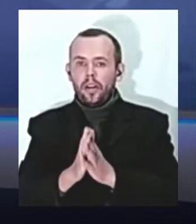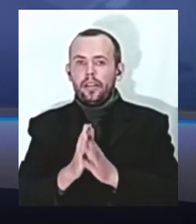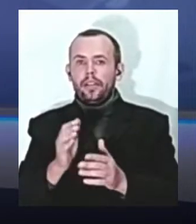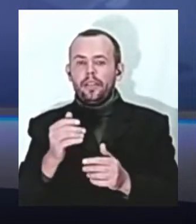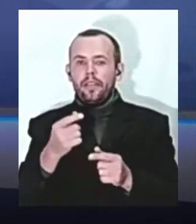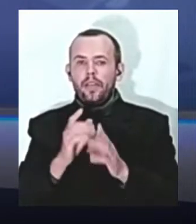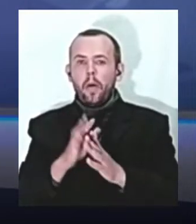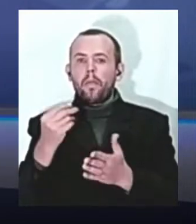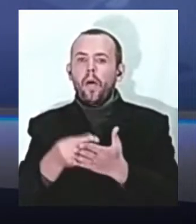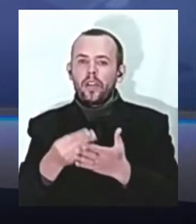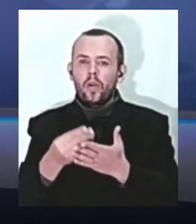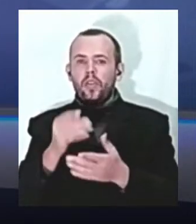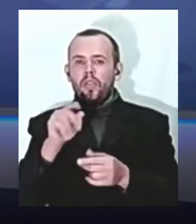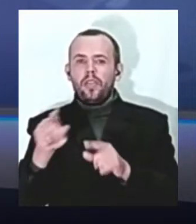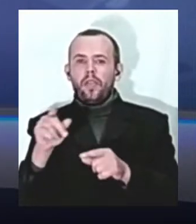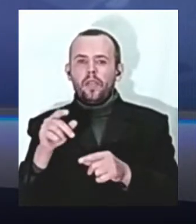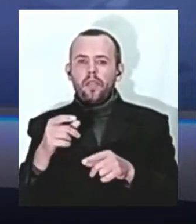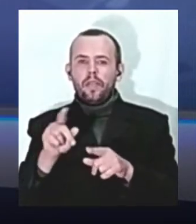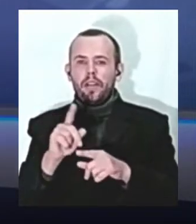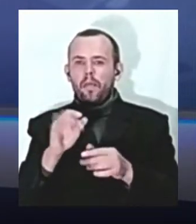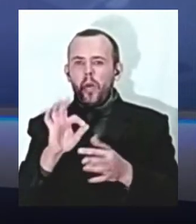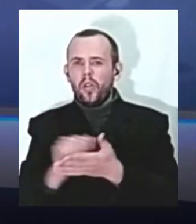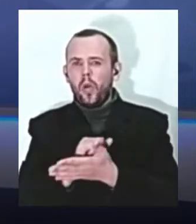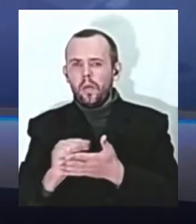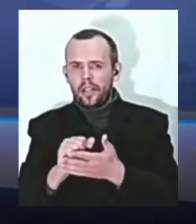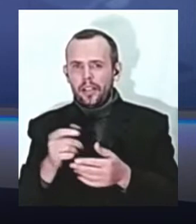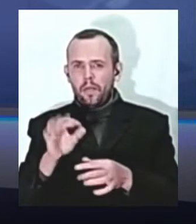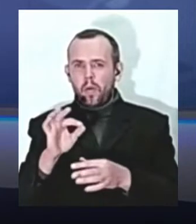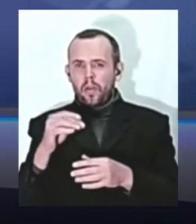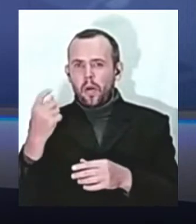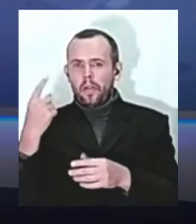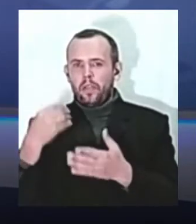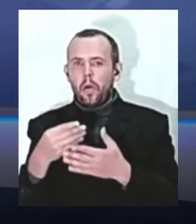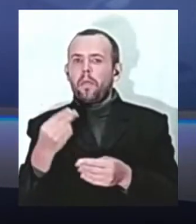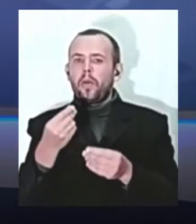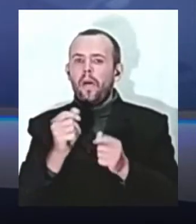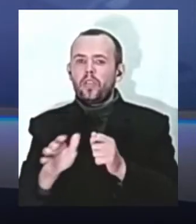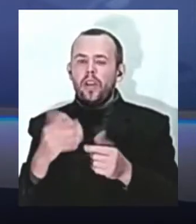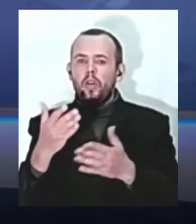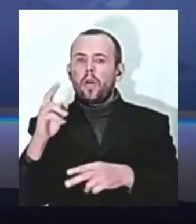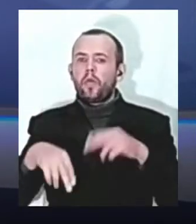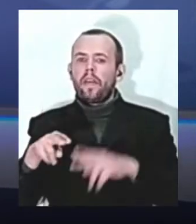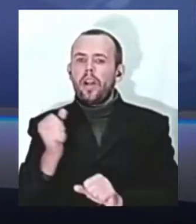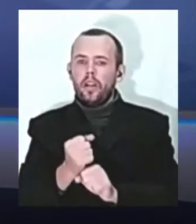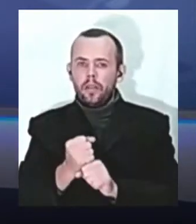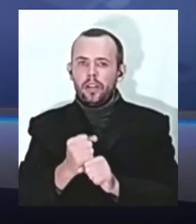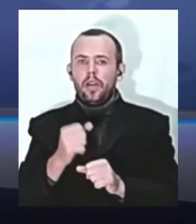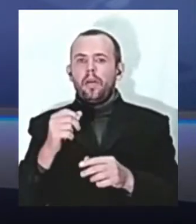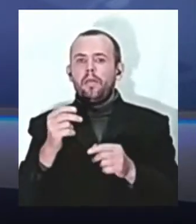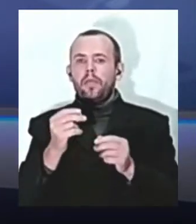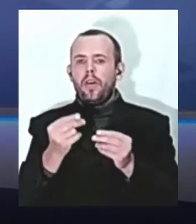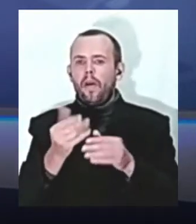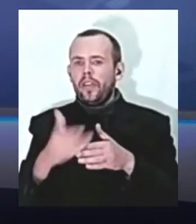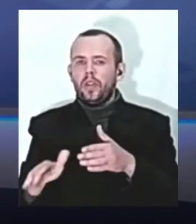там проєктно-кошторисну документацію з обласного бюджету, профінансуйте якісь будівельні роботи, профінансуйте там якусь будівництво